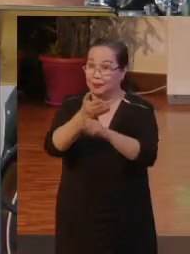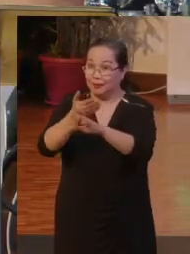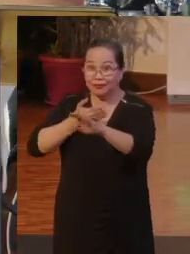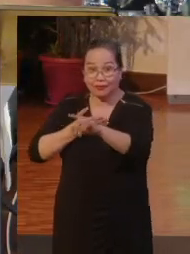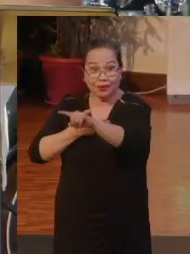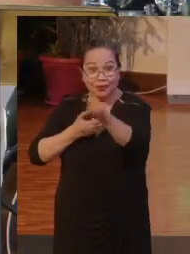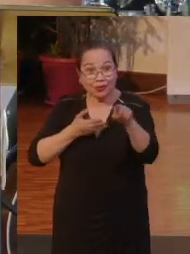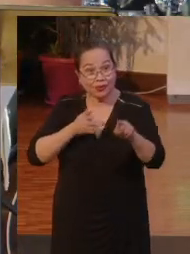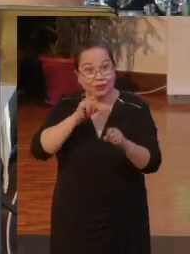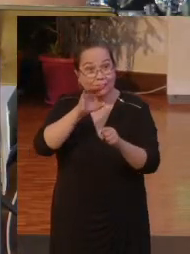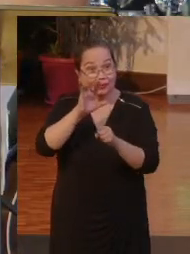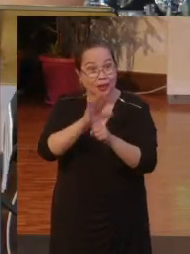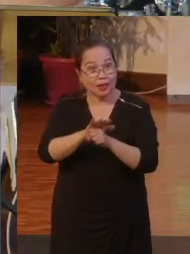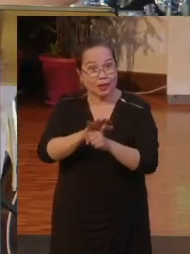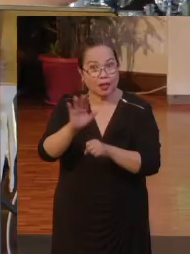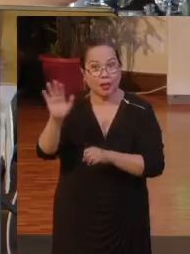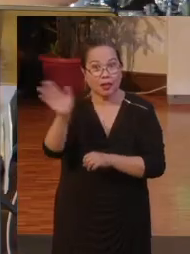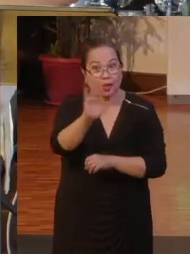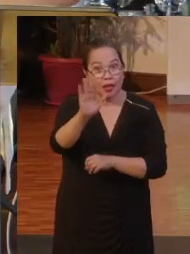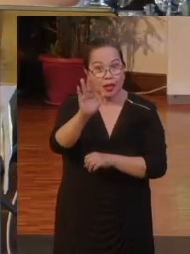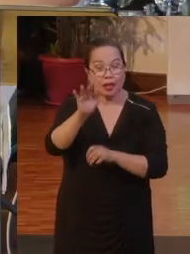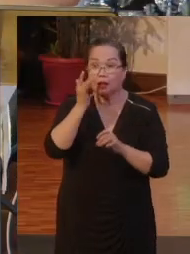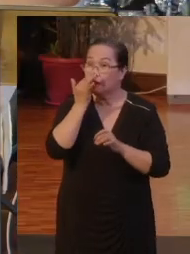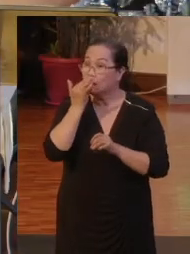dapat hindi mababaw ang pangako niyo.